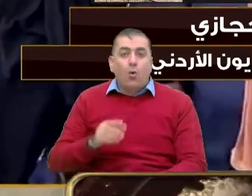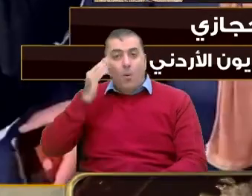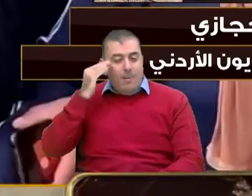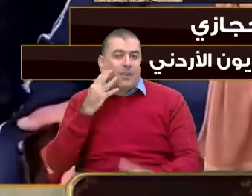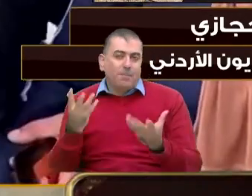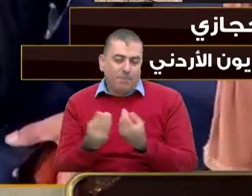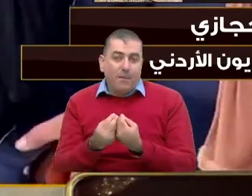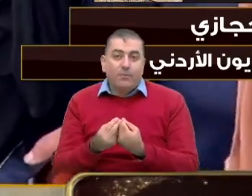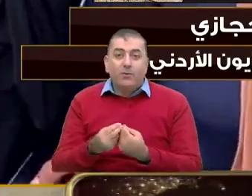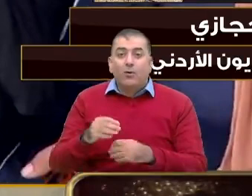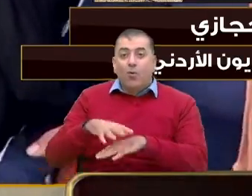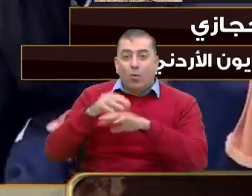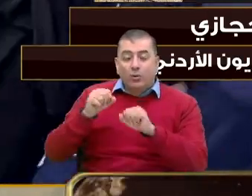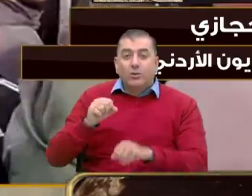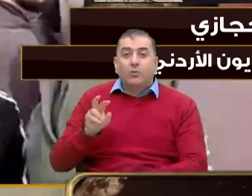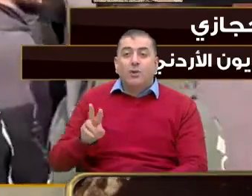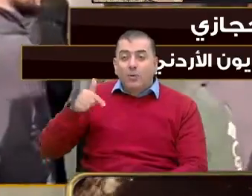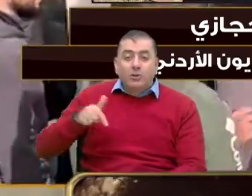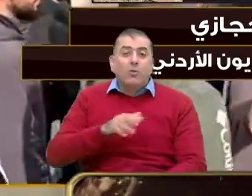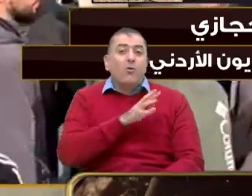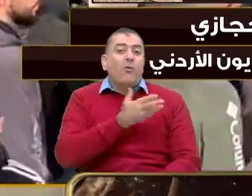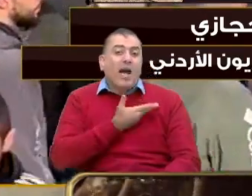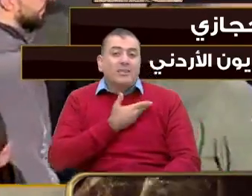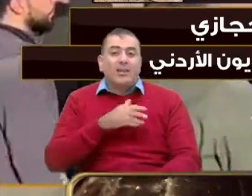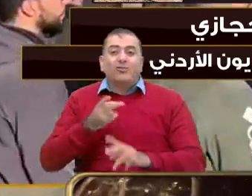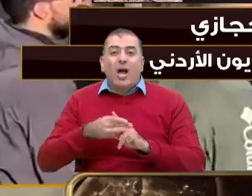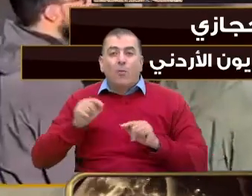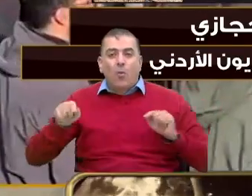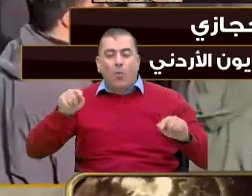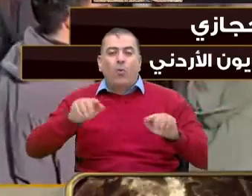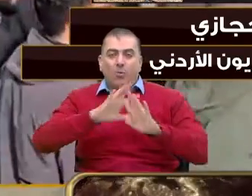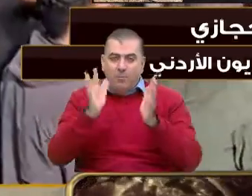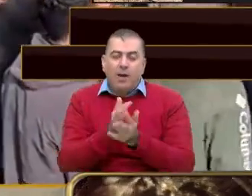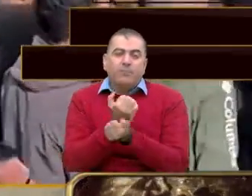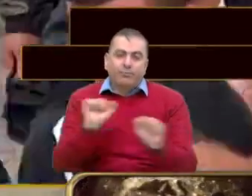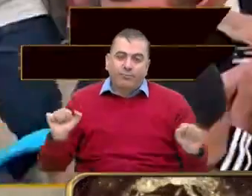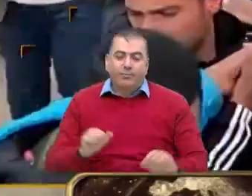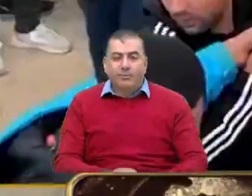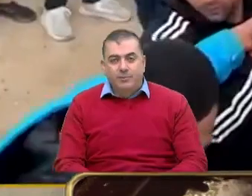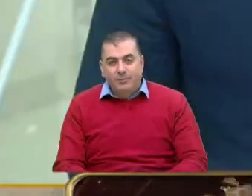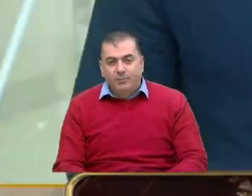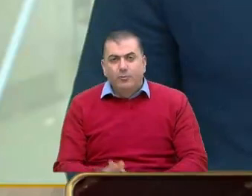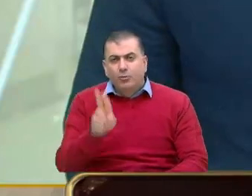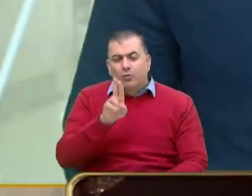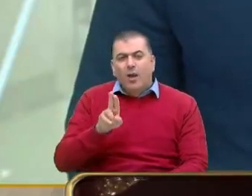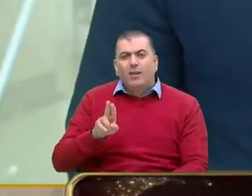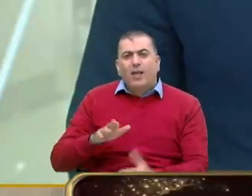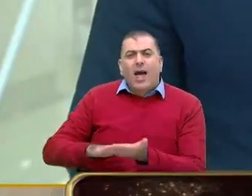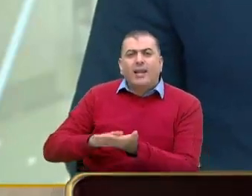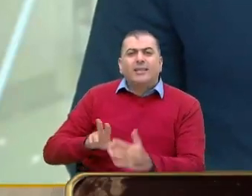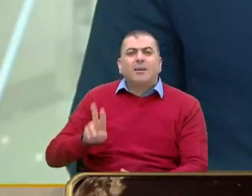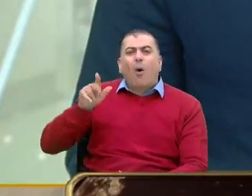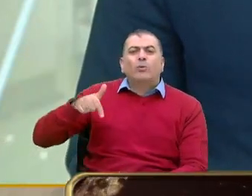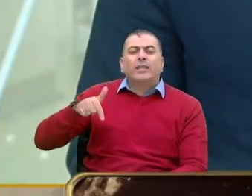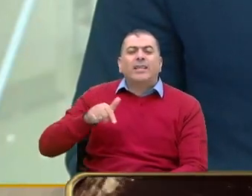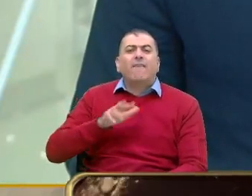القدس والضفة وقطاع غزة. نعم، إذا نوال، ماذا عن التطورات الميدانية في الضفة الغربية المحتلة لهذا